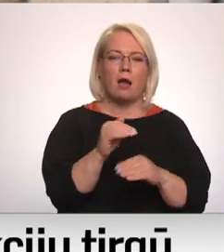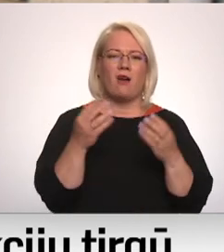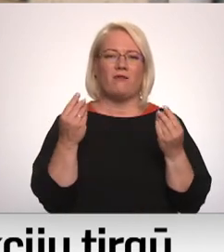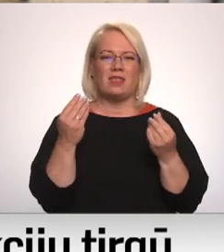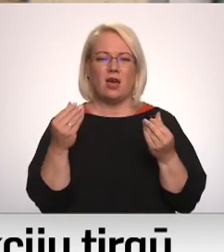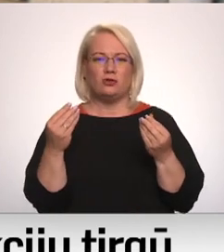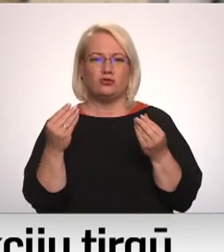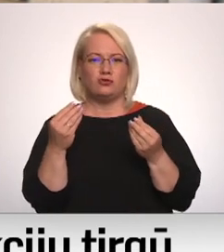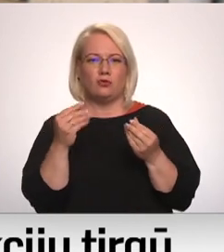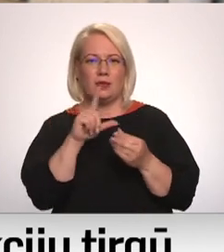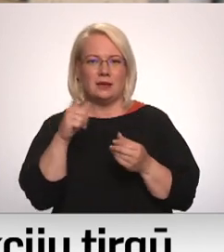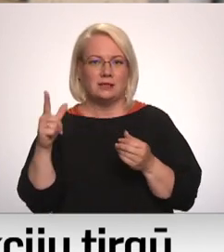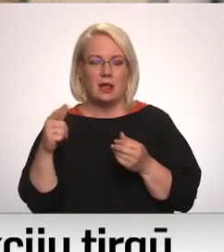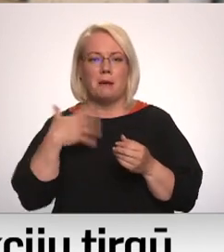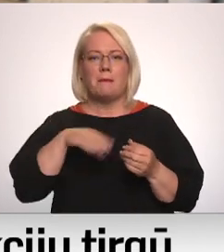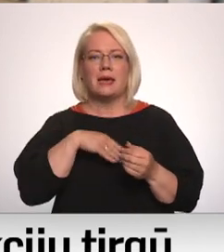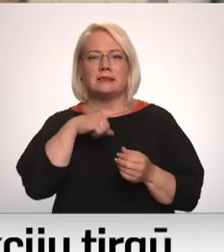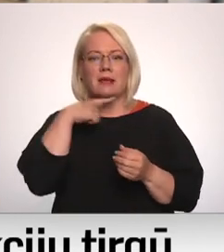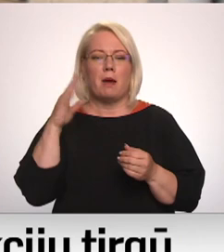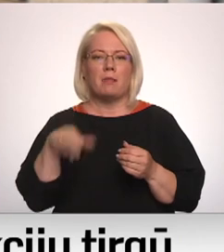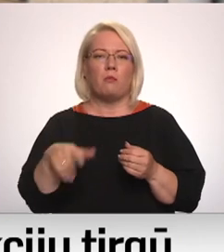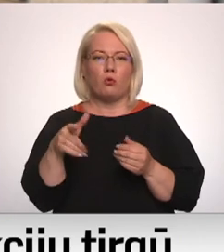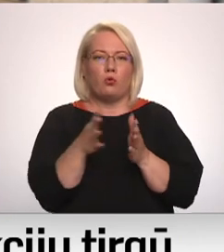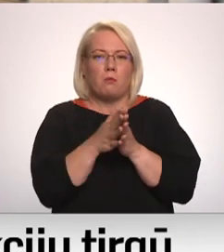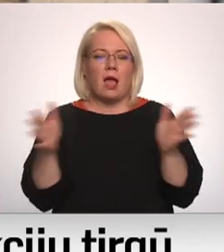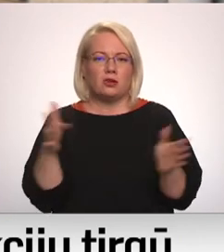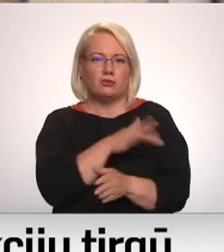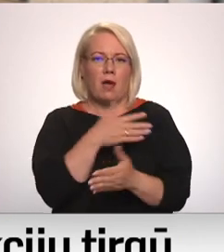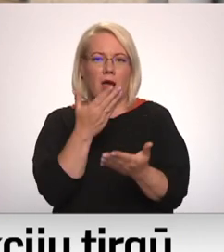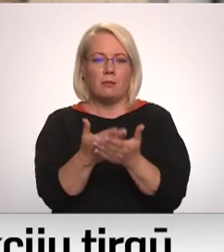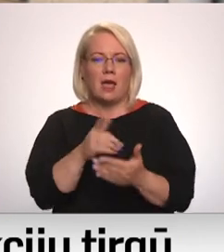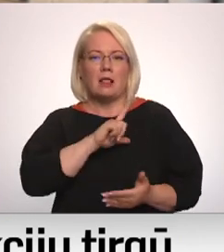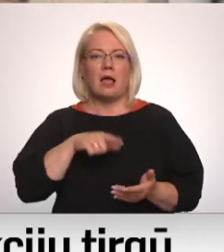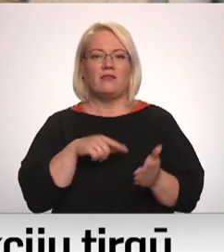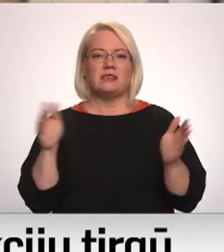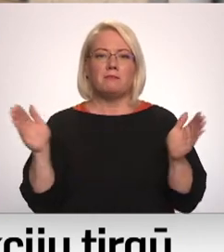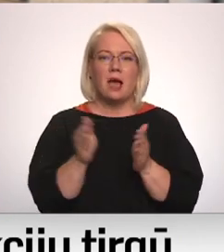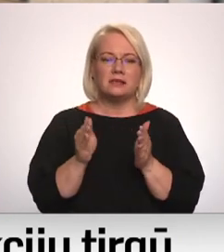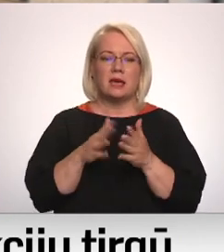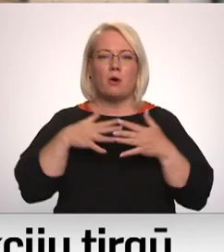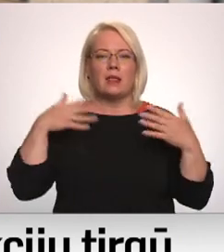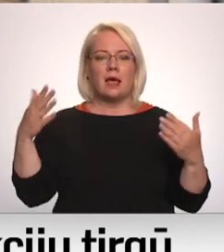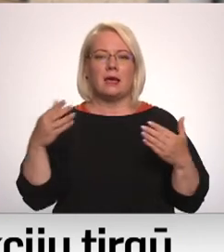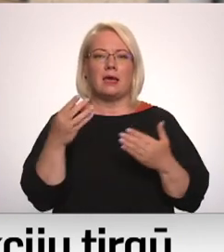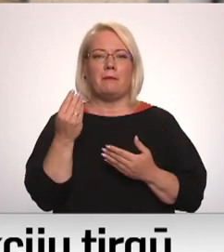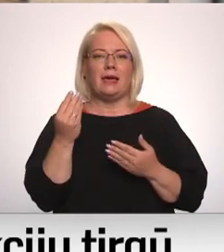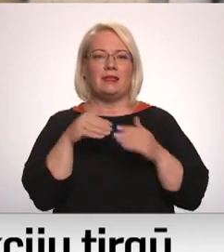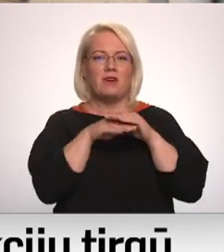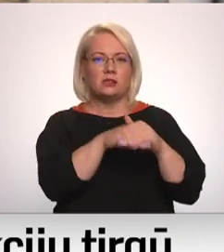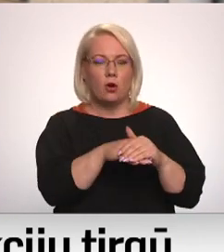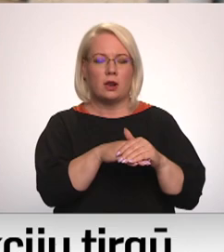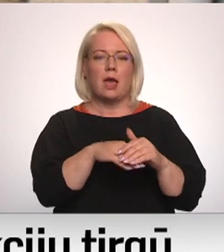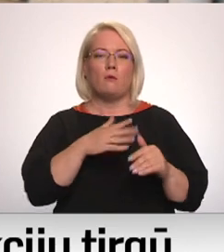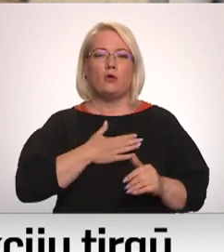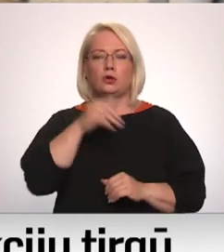būtu iespējami plašs. Mēs vēlamies Latvijas mazajiem investoriem, Latvijas mūsu klientiem, mēs vēlamies dot